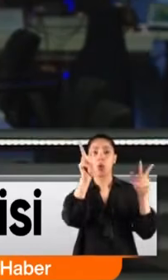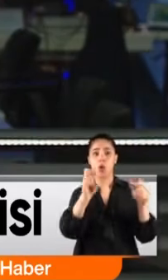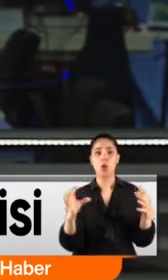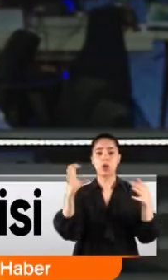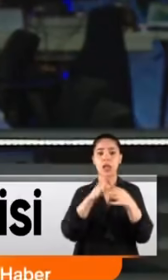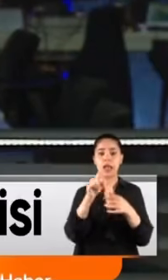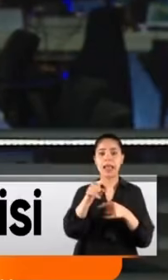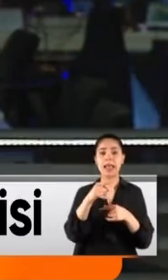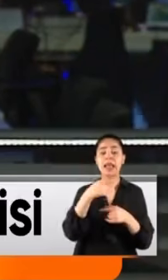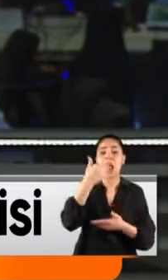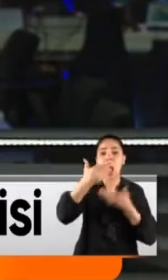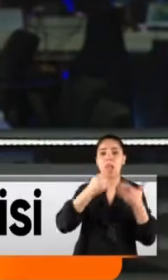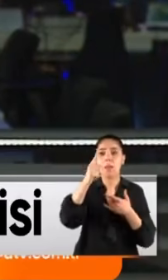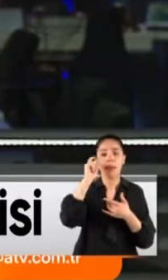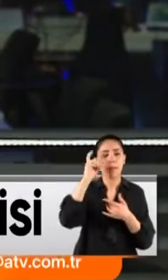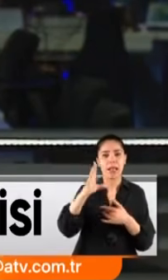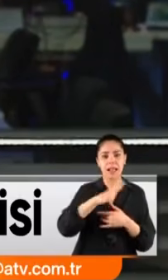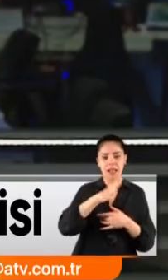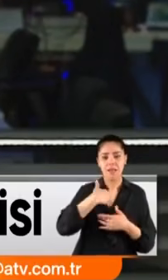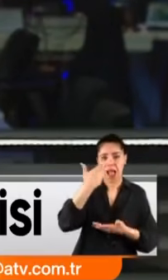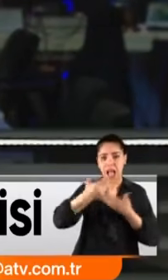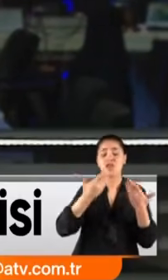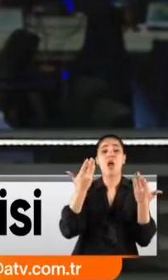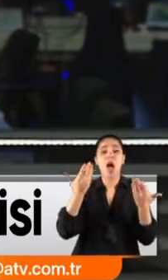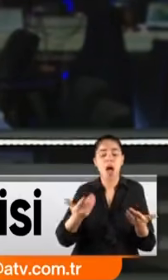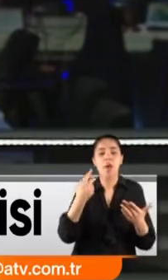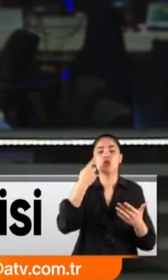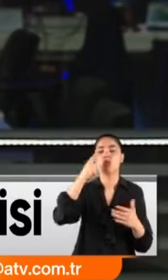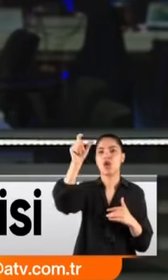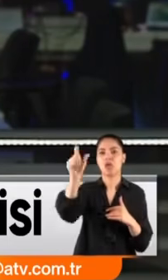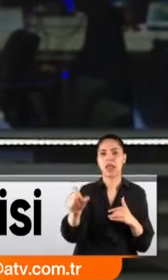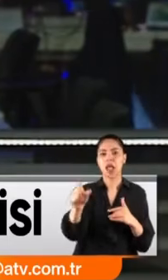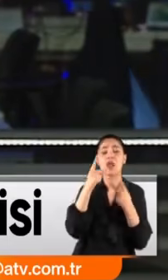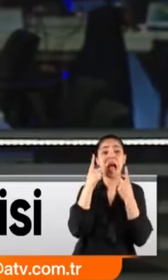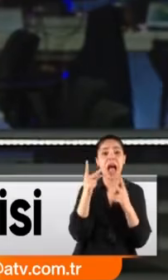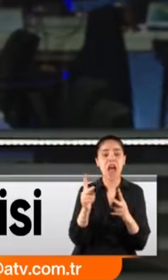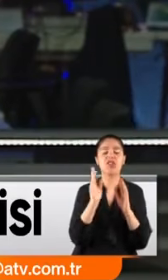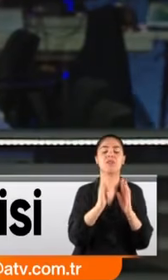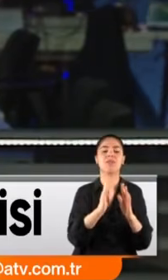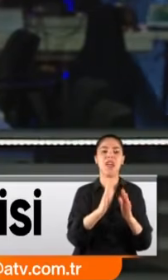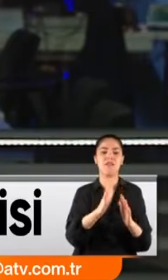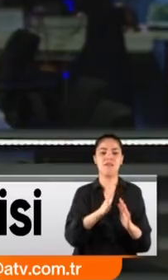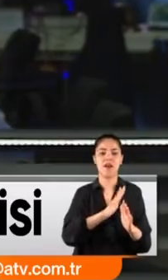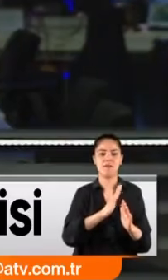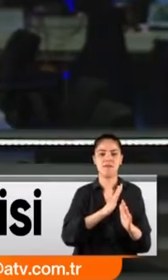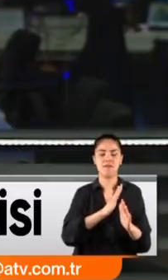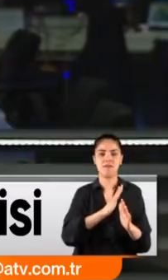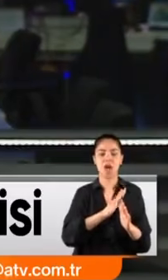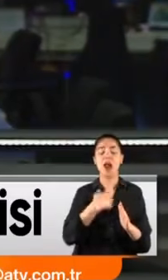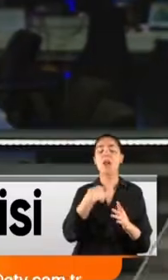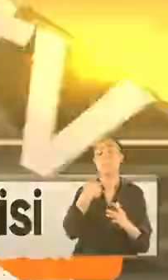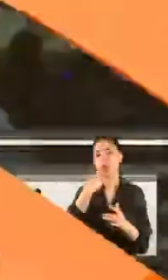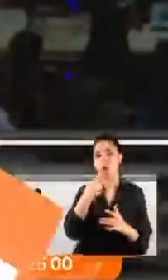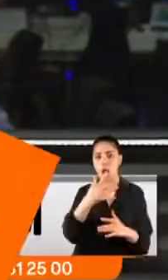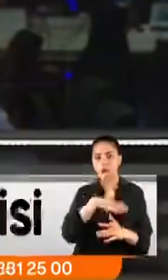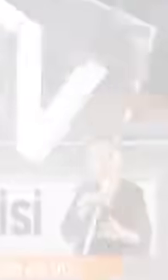bana iletilmiş bir bilgi var, onu da aktaracağım. Fakat Cumhurbaşkanı Erdoğan'ın açıklamaları devam ettiği süre, bunu da belirtelim.